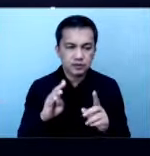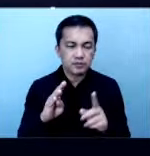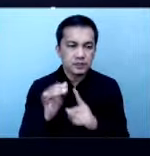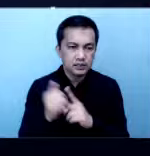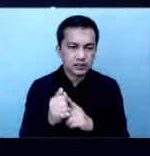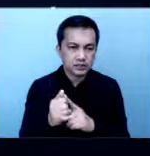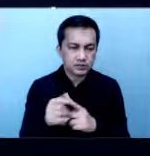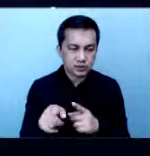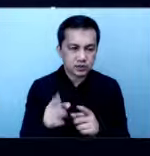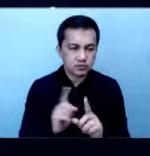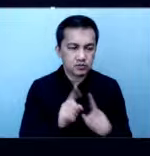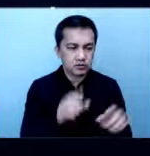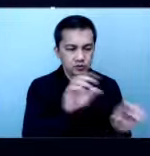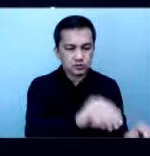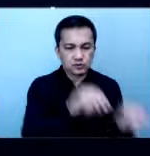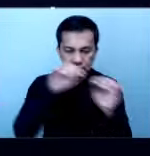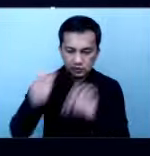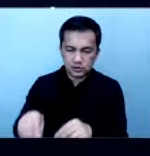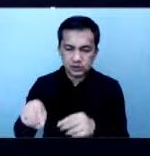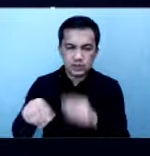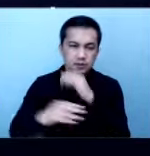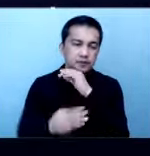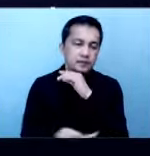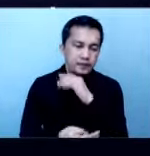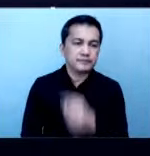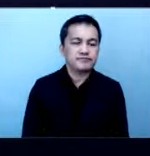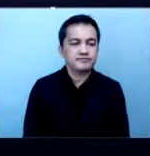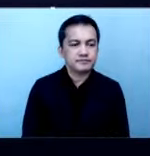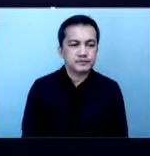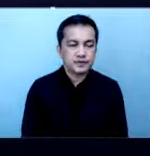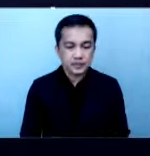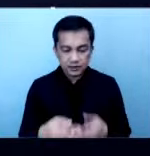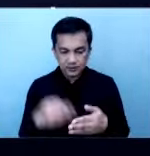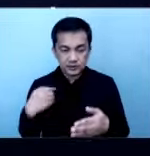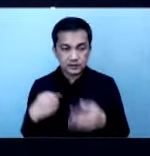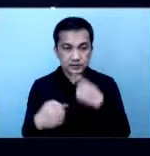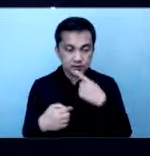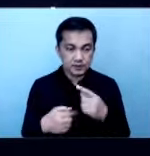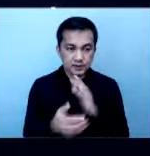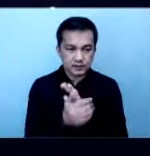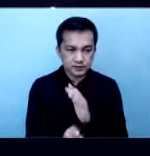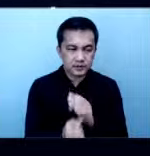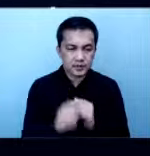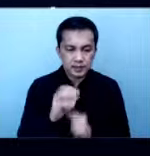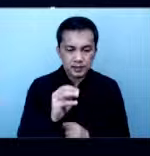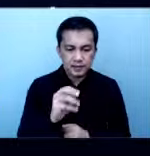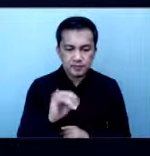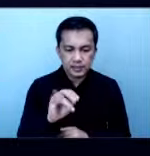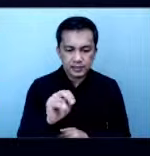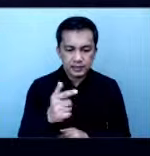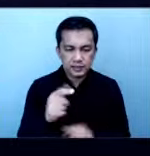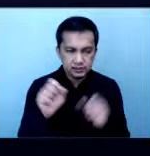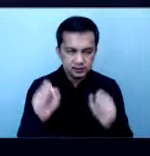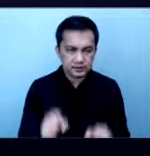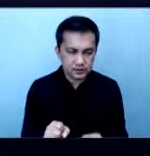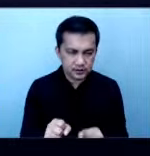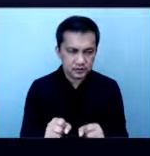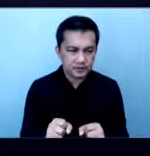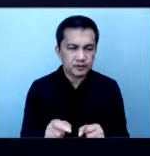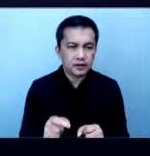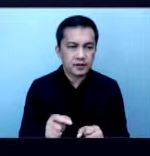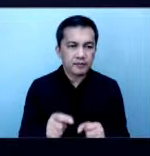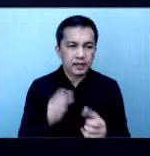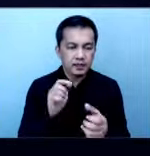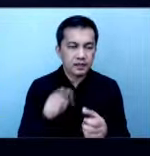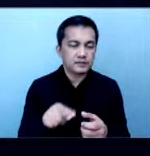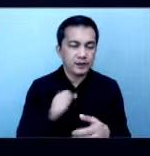maingat na inilagay sa sako ang kobra. Noon lang sinabi ng mga eksperto na mating season o panahon ng pagpaparami ng mga ahas, kaya